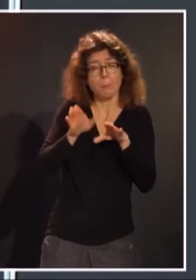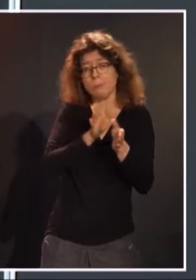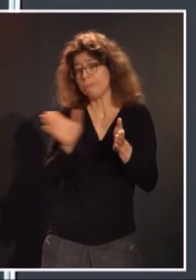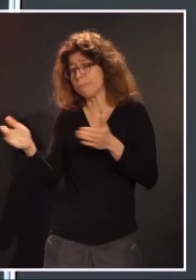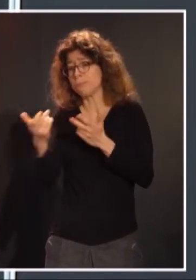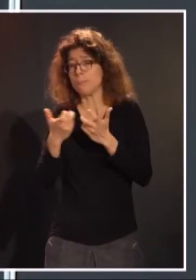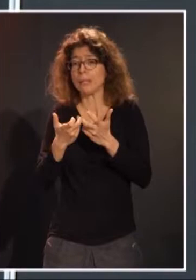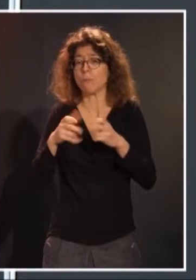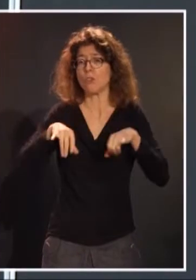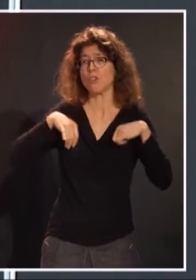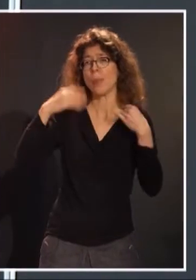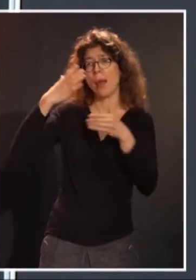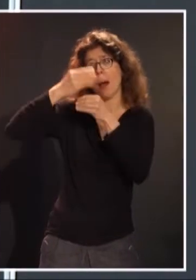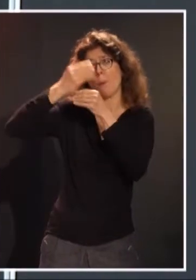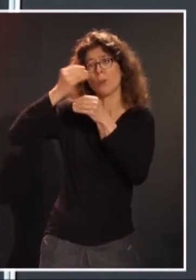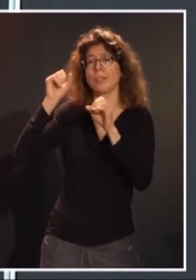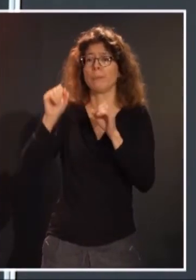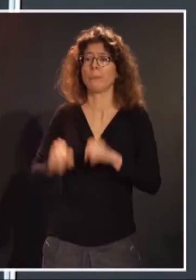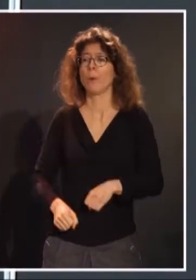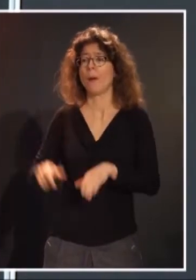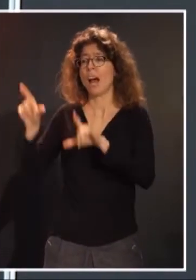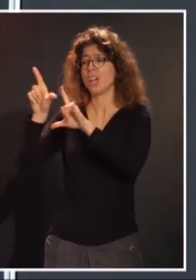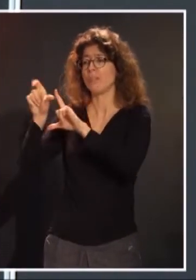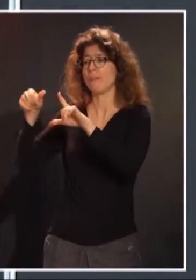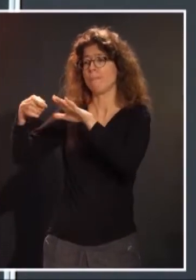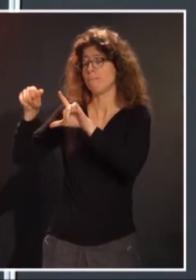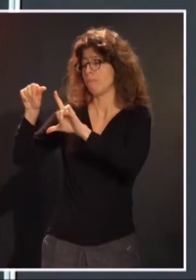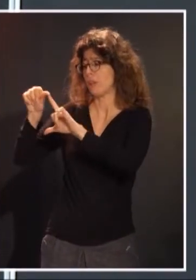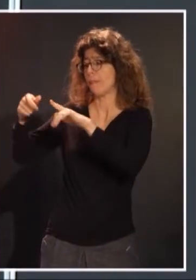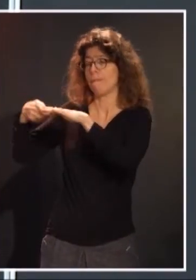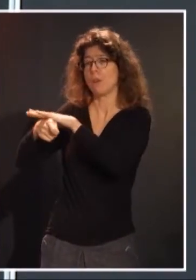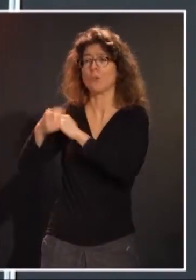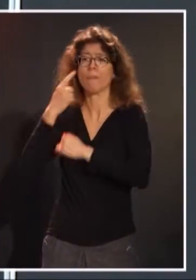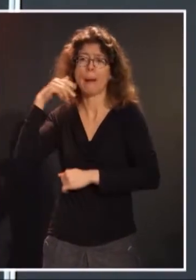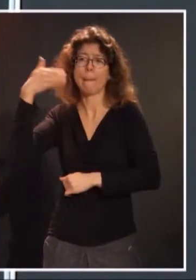jeunes apprentis qui pourront avoir des financements AGFIP? On en reviendra un petit peu après.